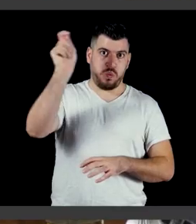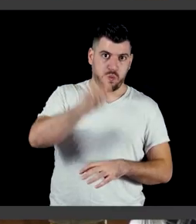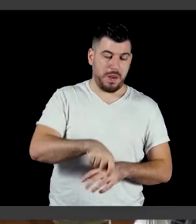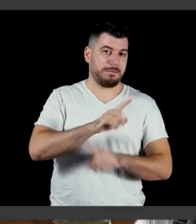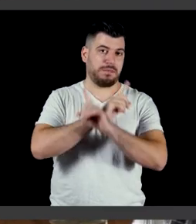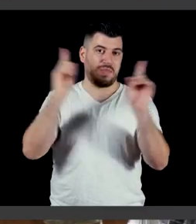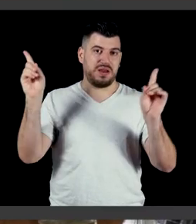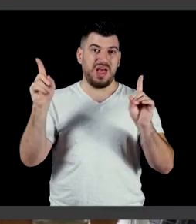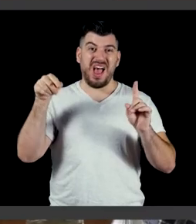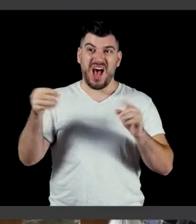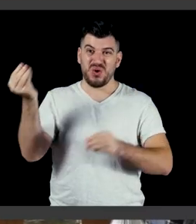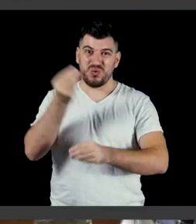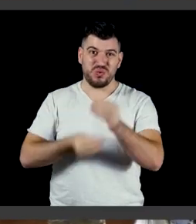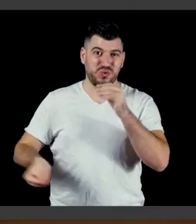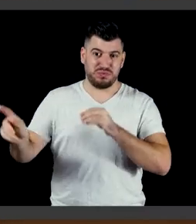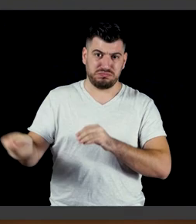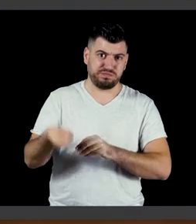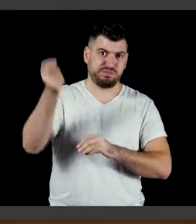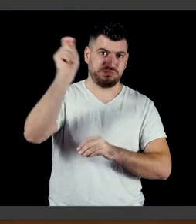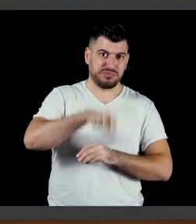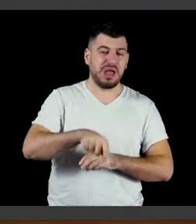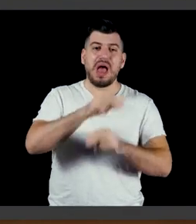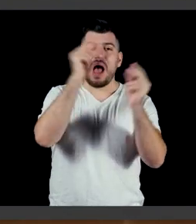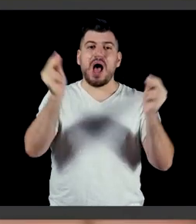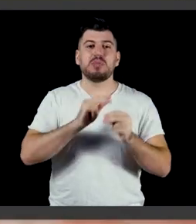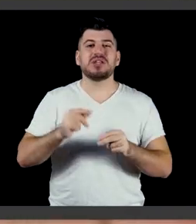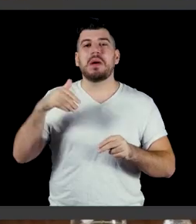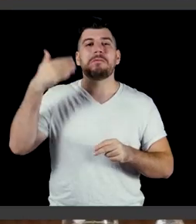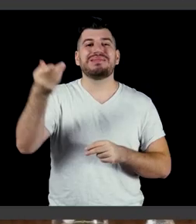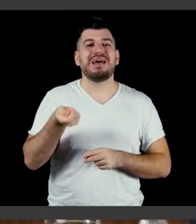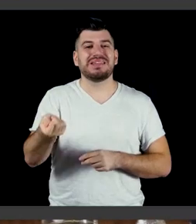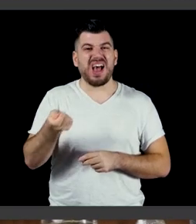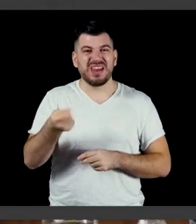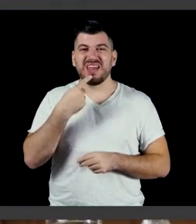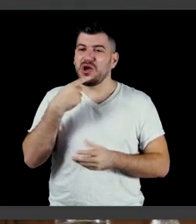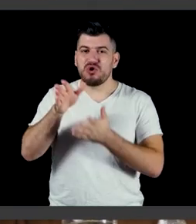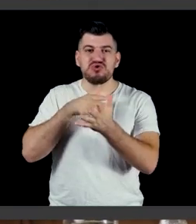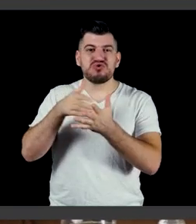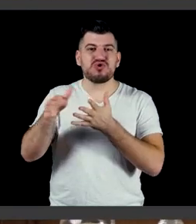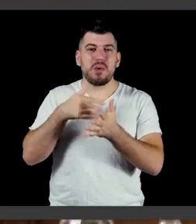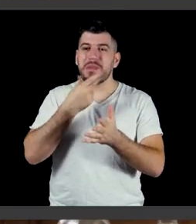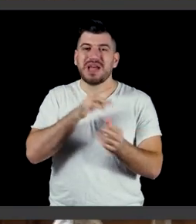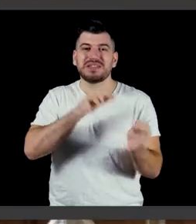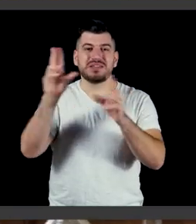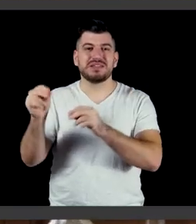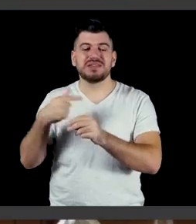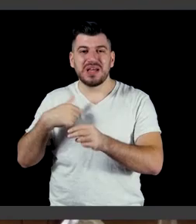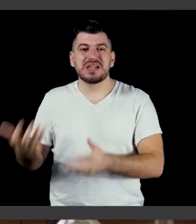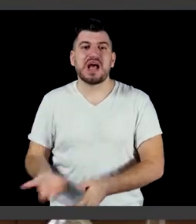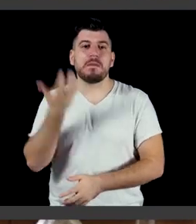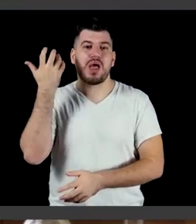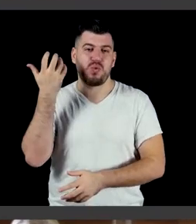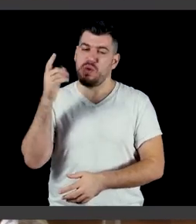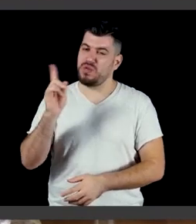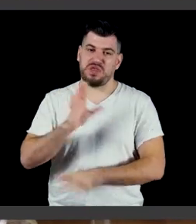μέσα, αυτό που θα γίνει είναι να πάρει πολύ χρώμα μετά στο τηγάνι και να φαίνεται σαν καμένο, που δεν θα είναι καμένο, απλά θα φαίνεται ότι είναι